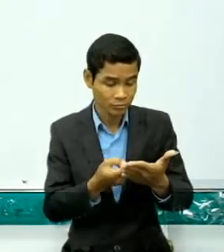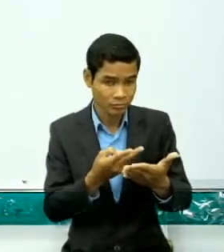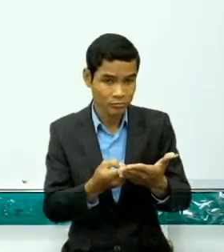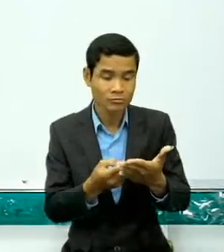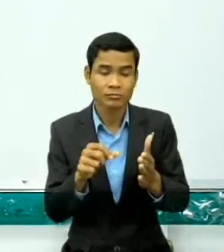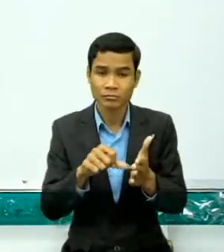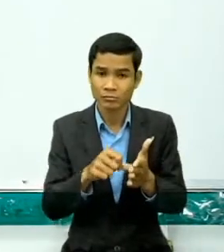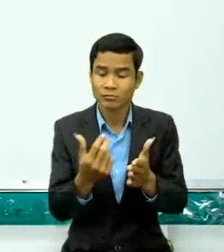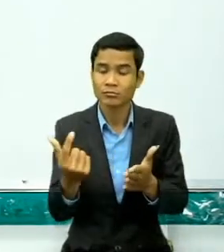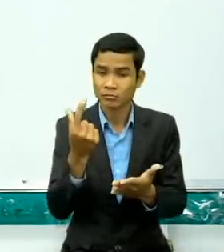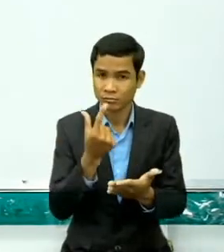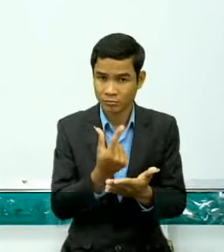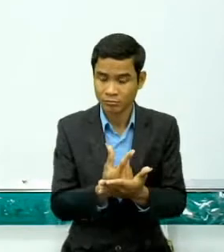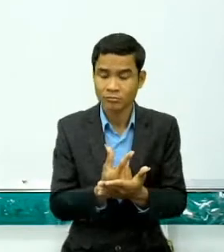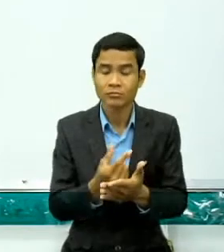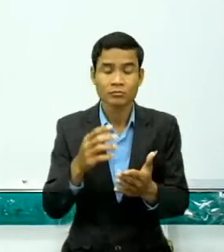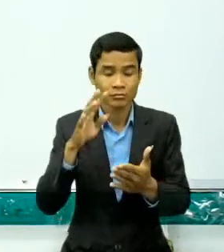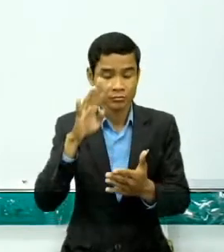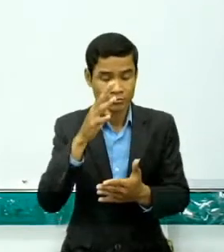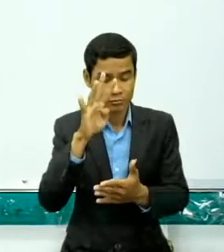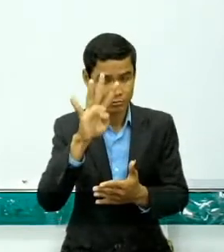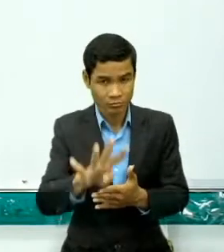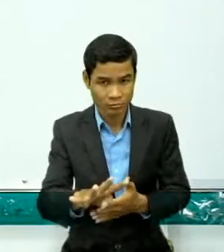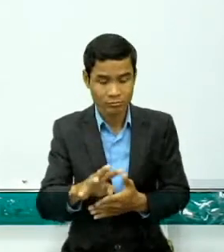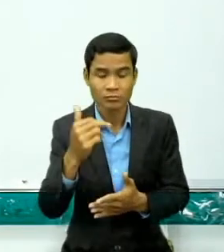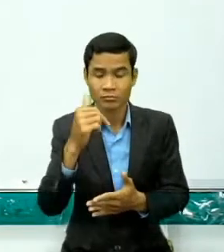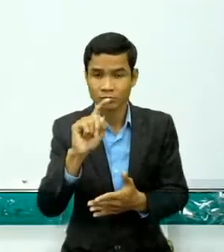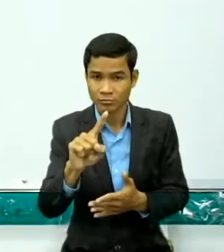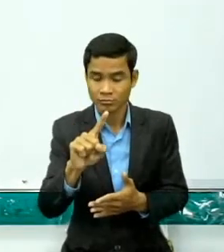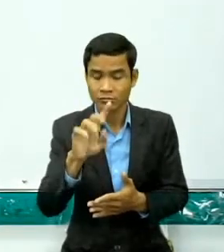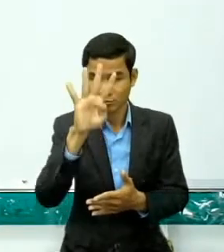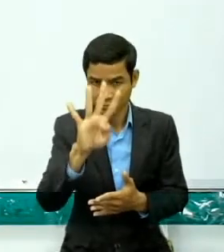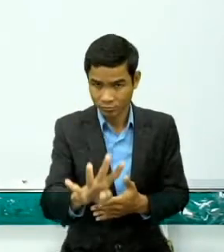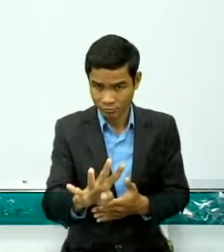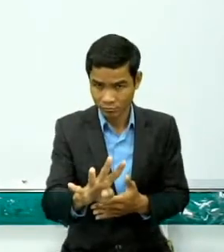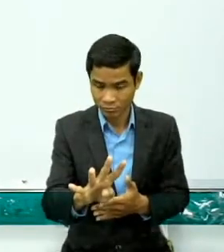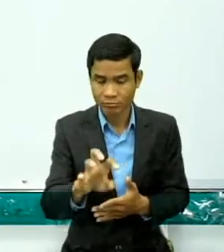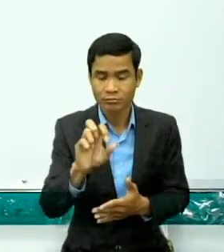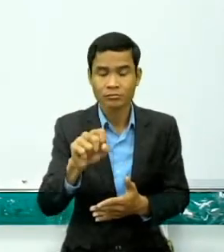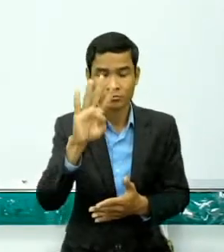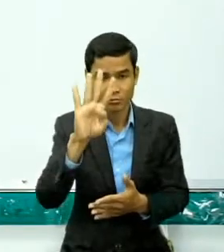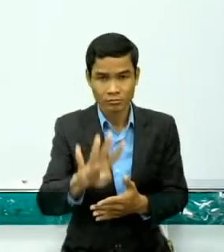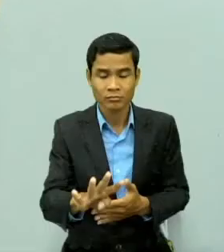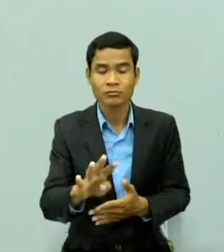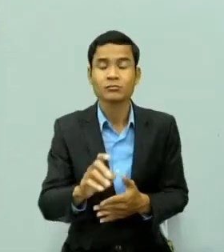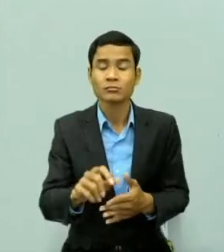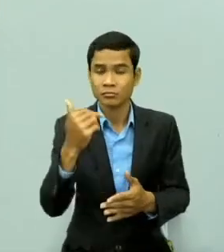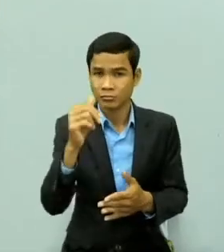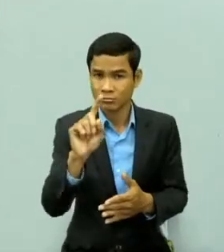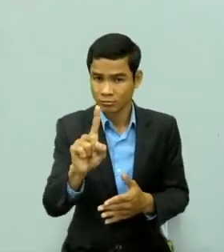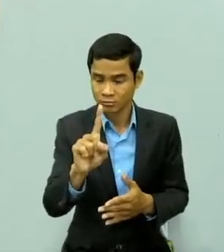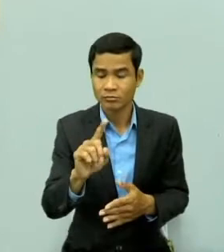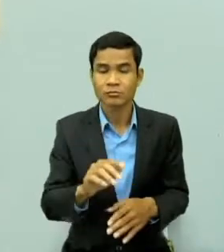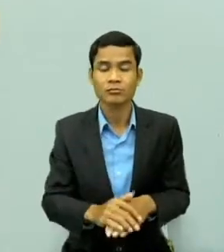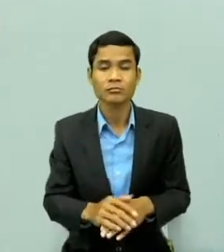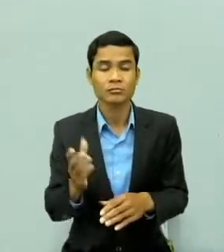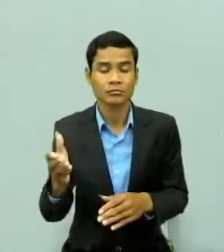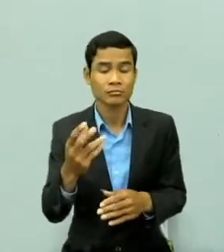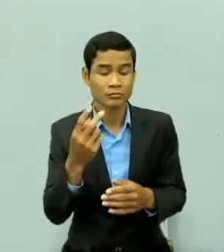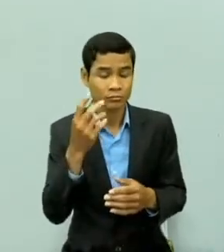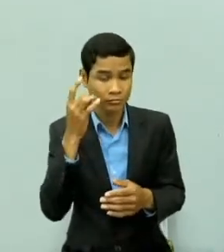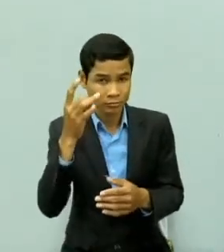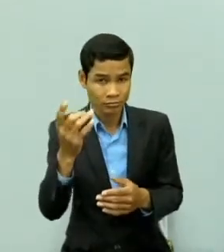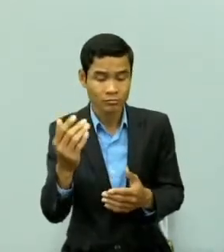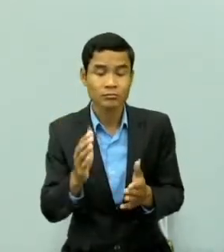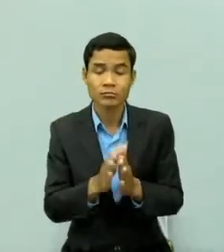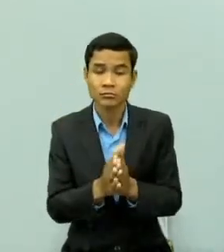នៅទំព័រដដាគឺតារាងអានព្យាងតារាងទី1ណាតារាងជួរជួរឈើណាចាអ្នកគ្រូណែនាំកូនម្ដងទៀត